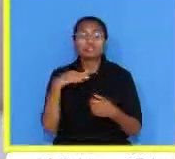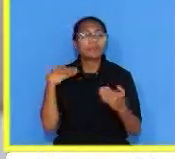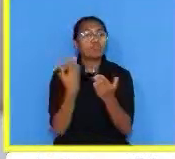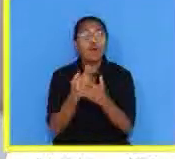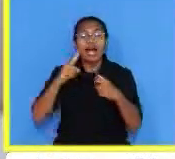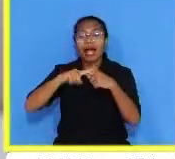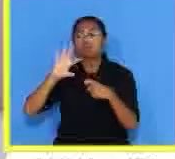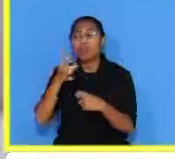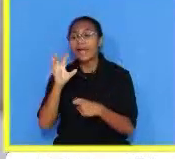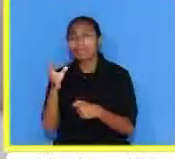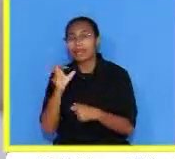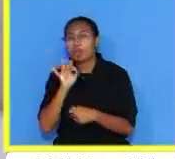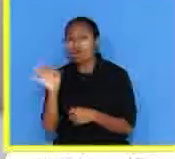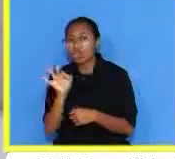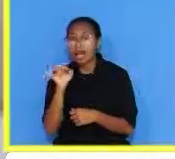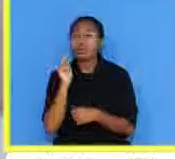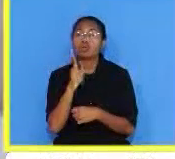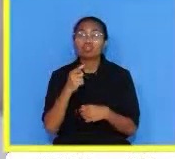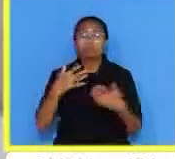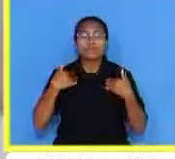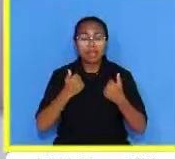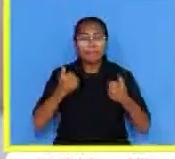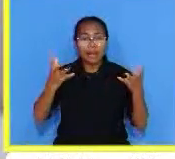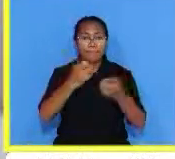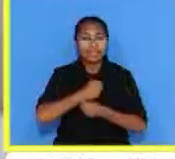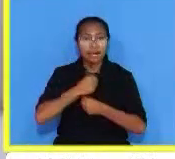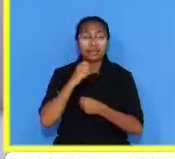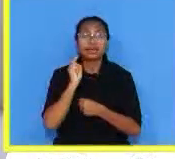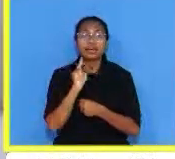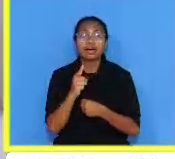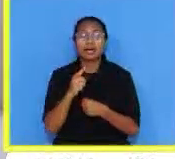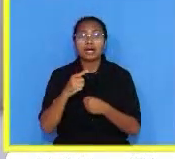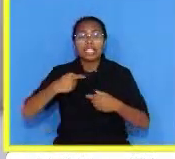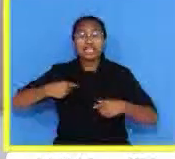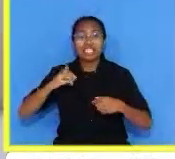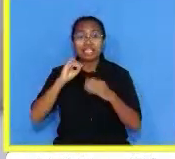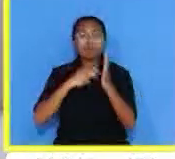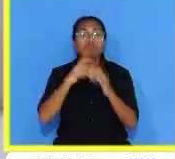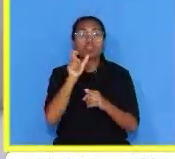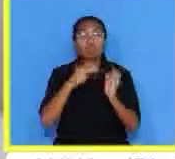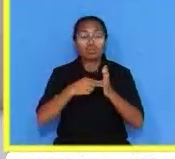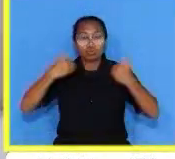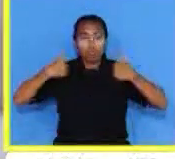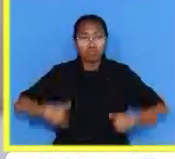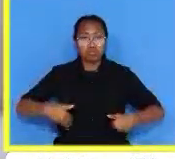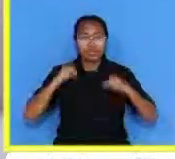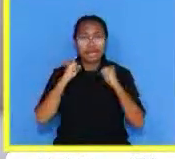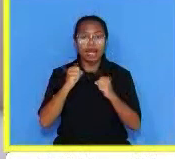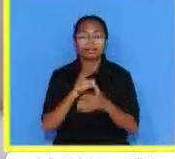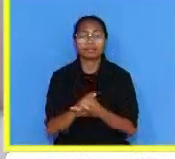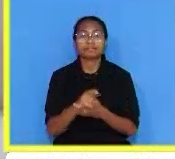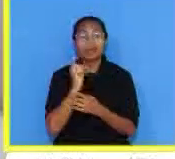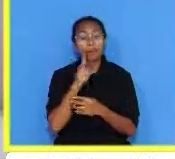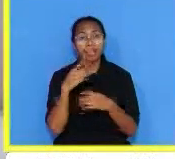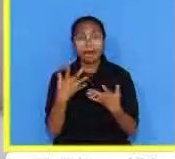kabupaten kota untuk mendapatkan yang tadi kembali lagi herd immunity. Jadi bagaimana